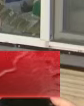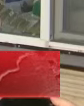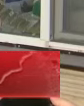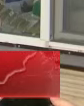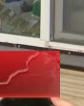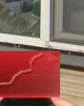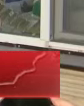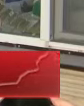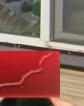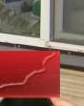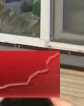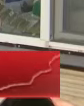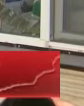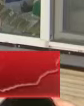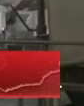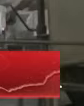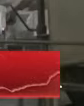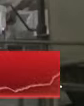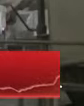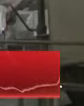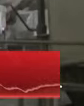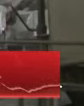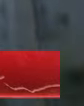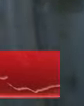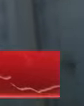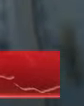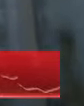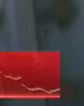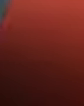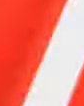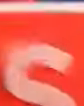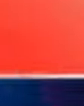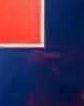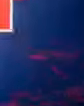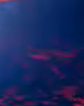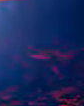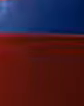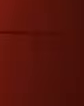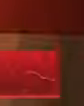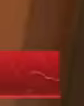при председательстве государственного инспектора труда. Кто виноват в трагедии?